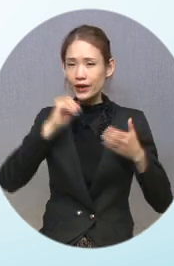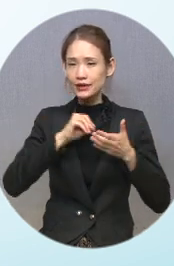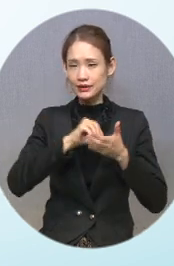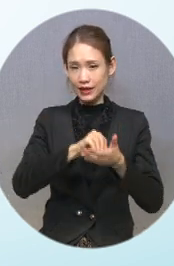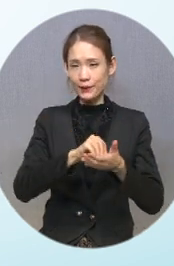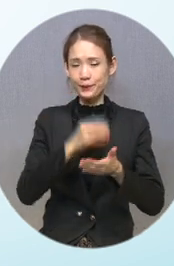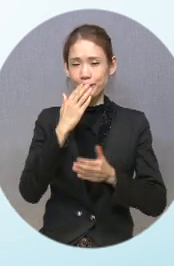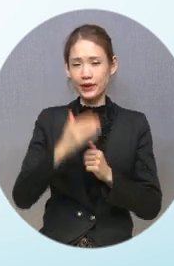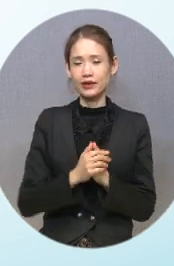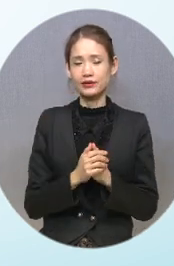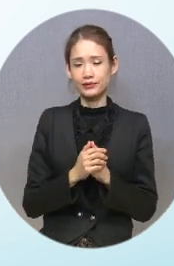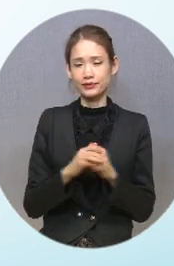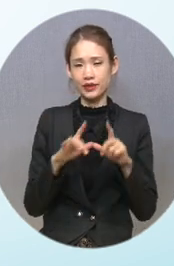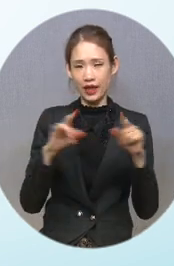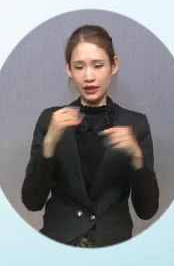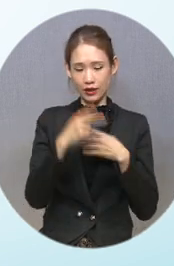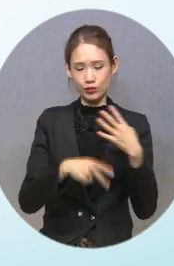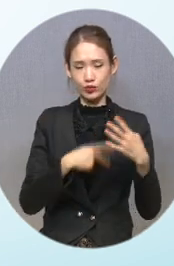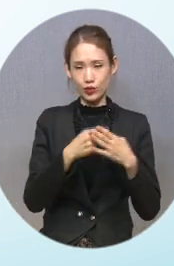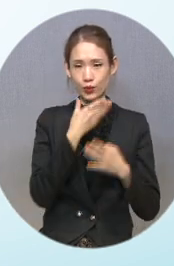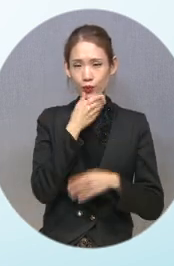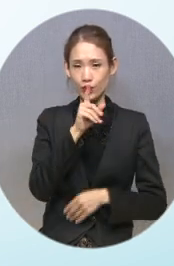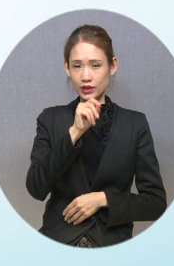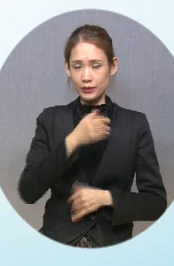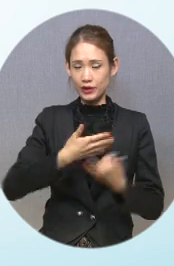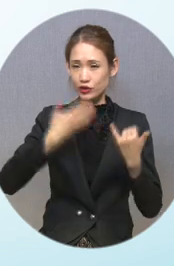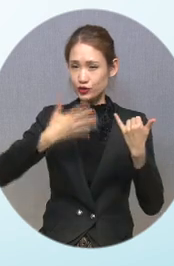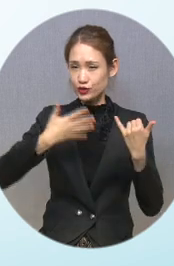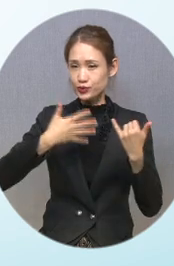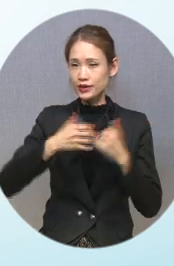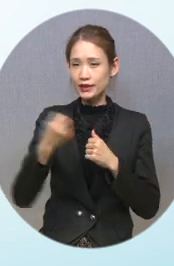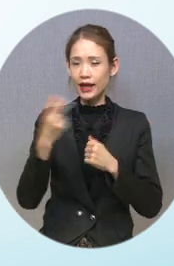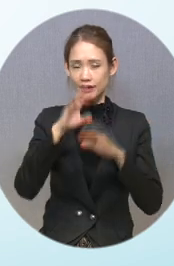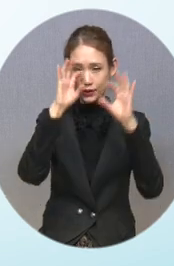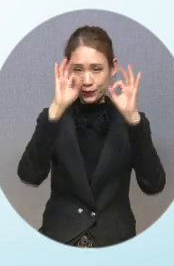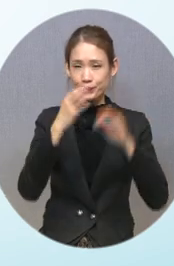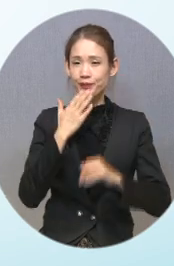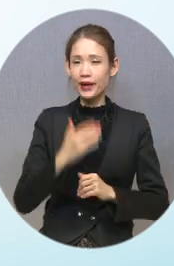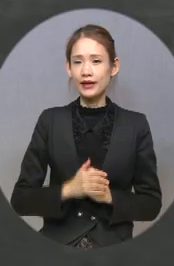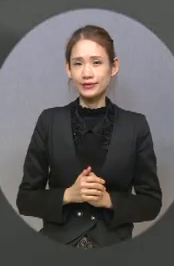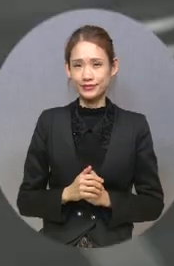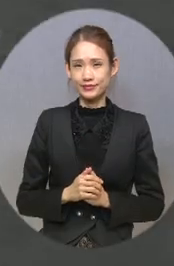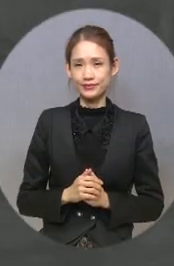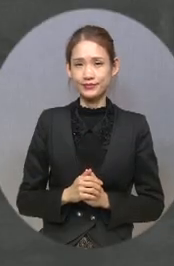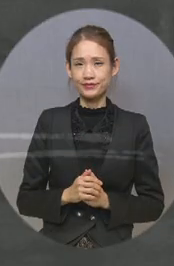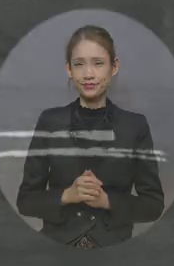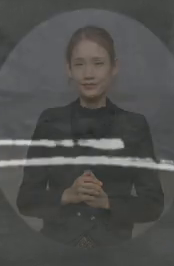됩니다. 해당 프로그램은 복지TV 유튜브 채널로 다시 볼 수 있습니다.